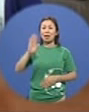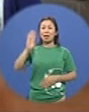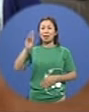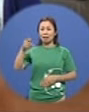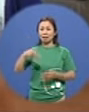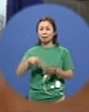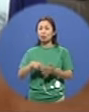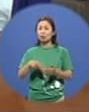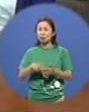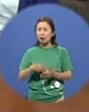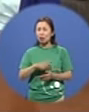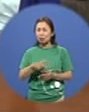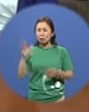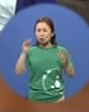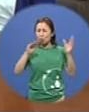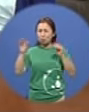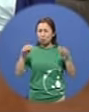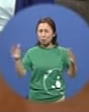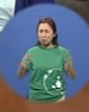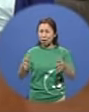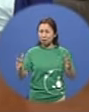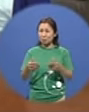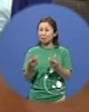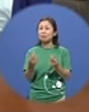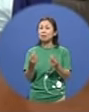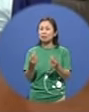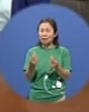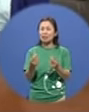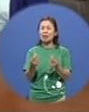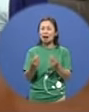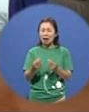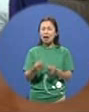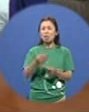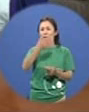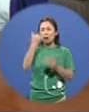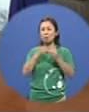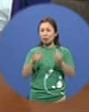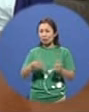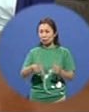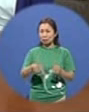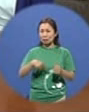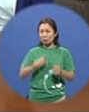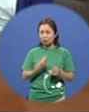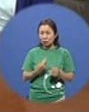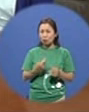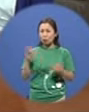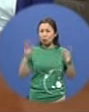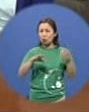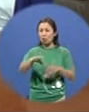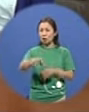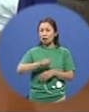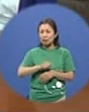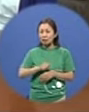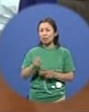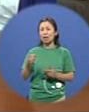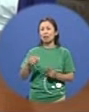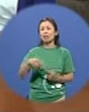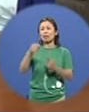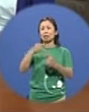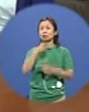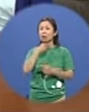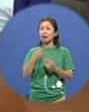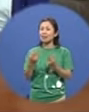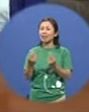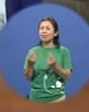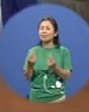集めので若者の皆さんはしっかりその情報自分でキャッチして選択してほしいですねはいはい今日どうも